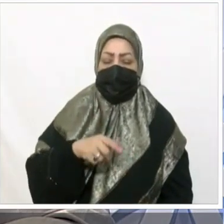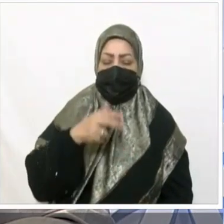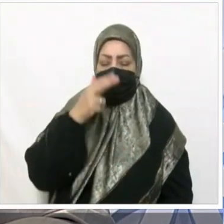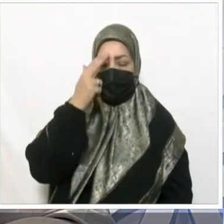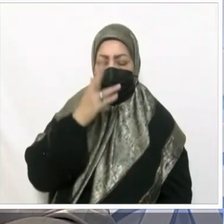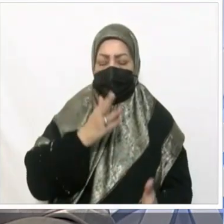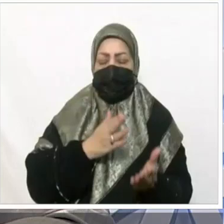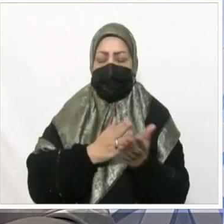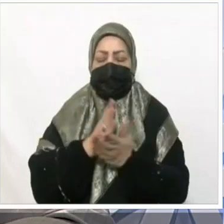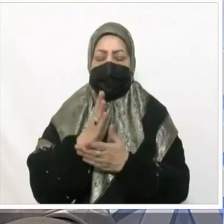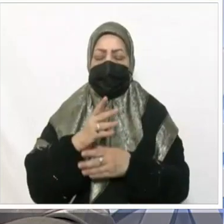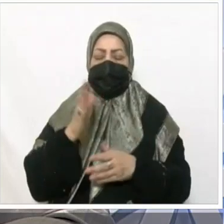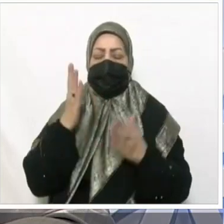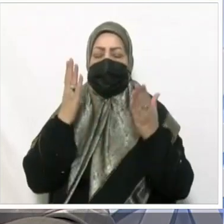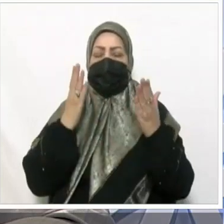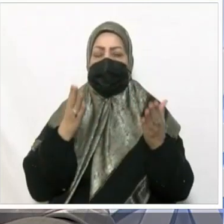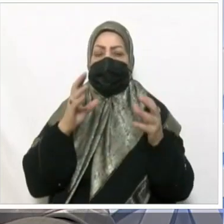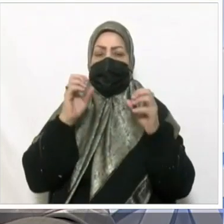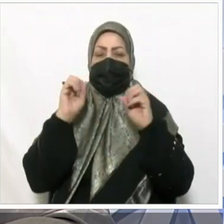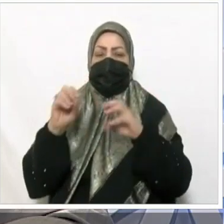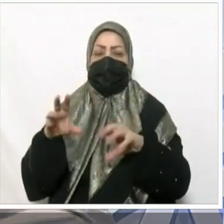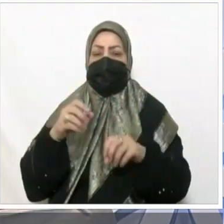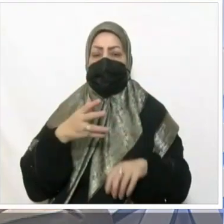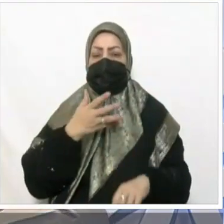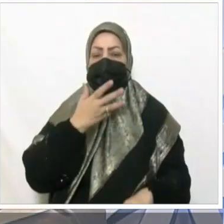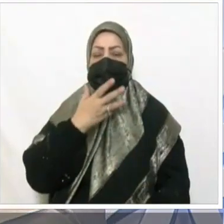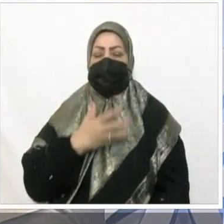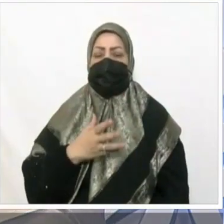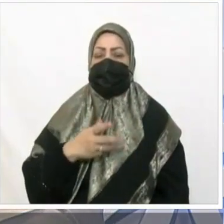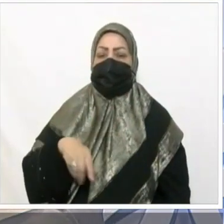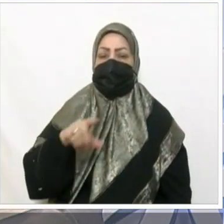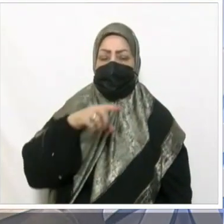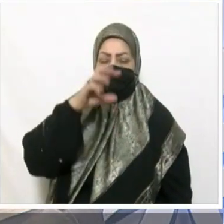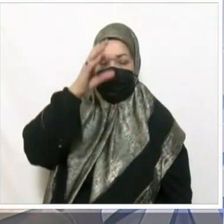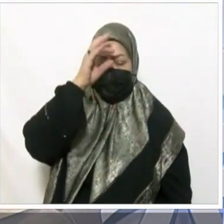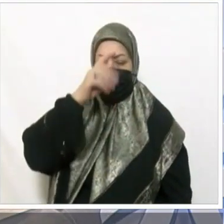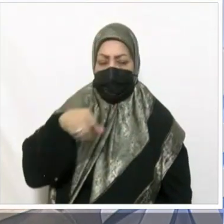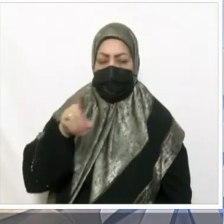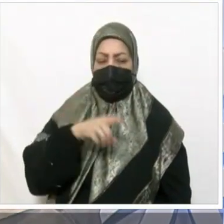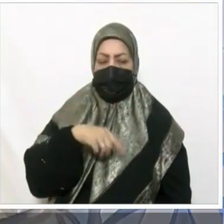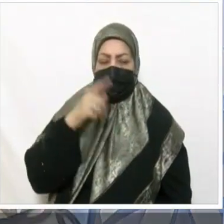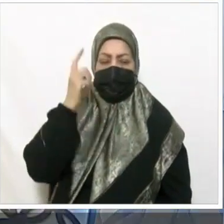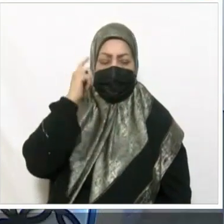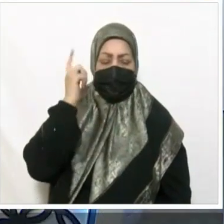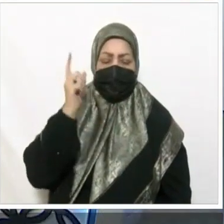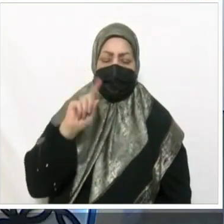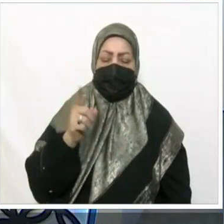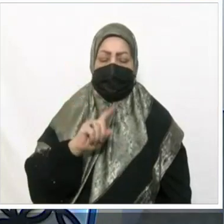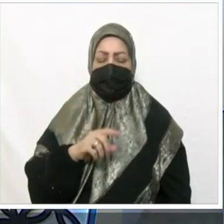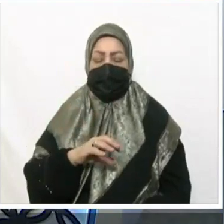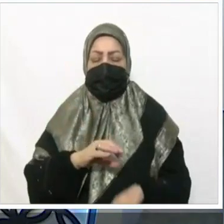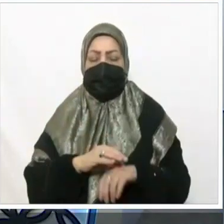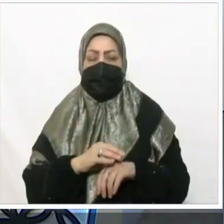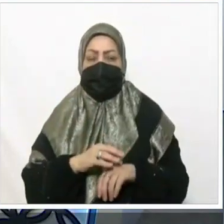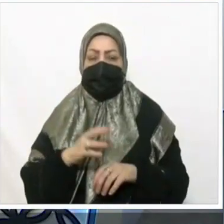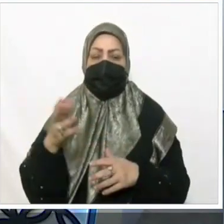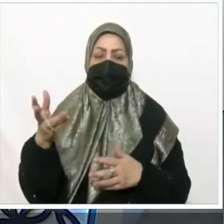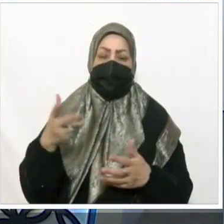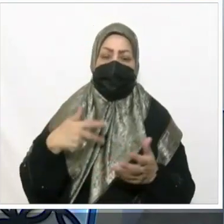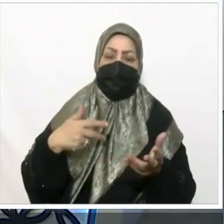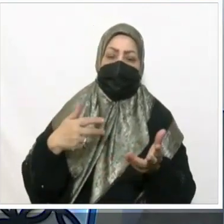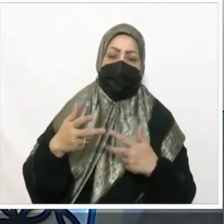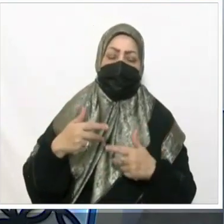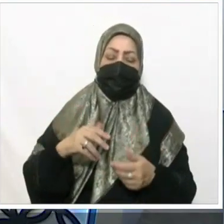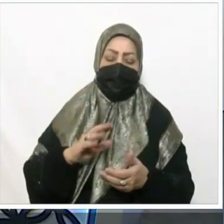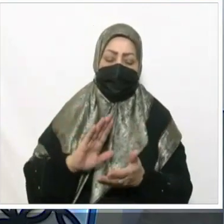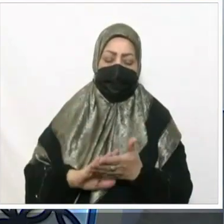الله كثير ما يحدث في غزة يعني كشف كل شيء. نسأل الله أن يثبتك وبارك الله فيك. اللهم آمين. بارك الله فيك سيدي يونس. ربي يهدينا ويهديهم إن شاء الله.